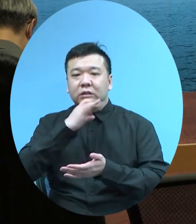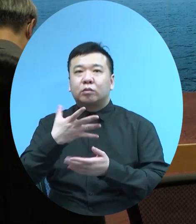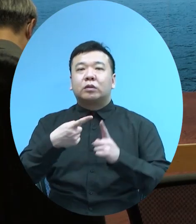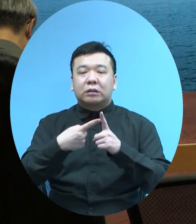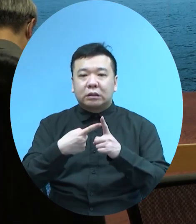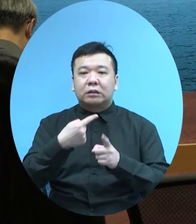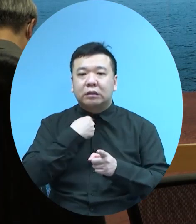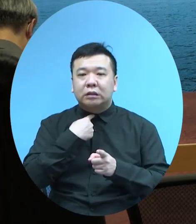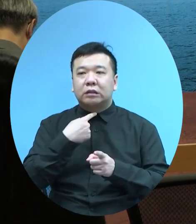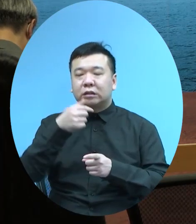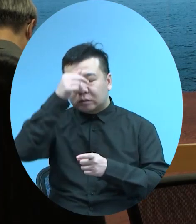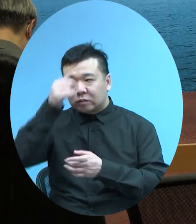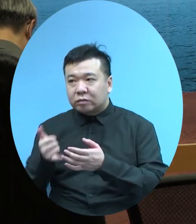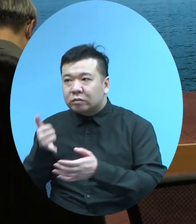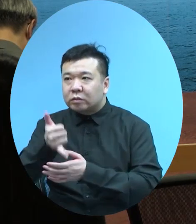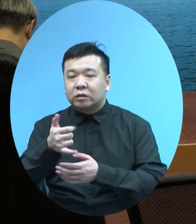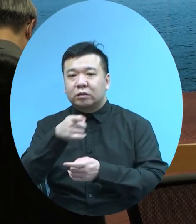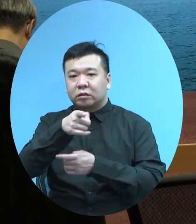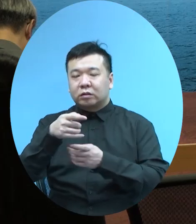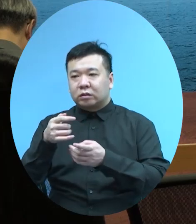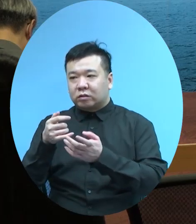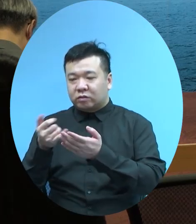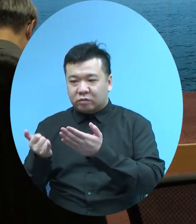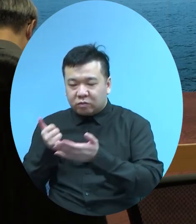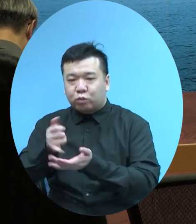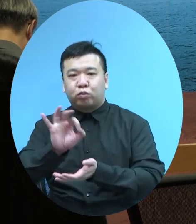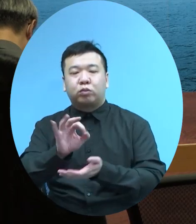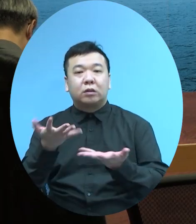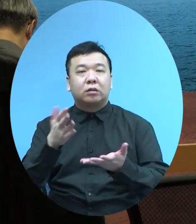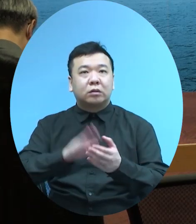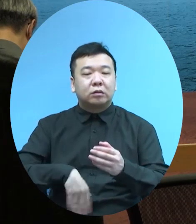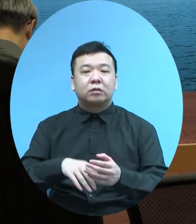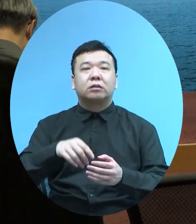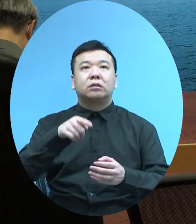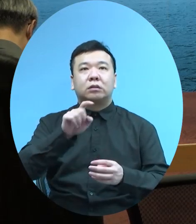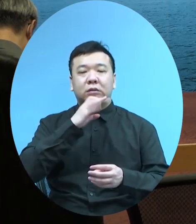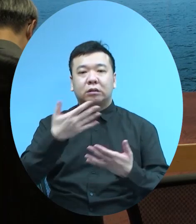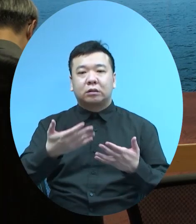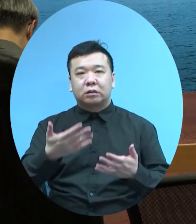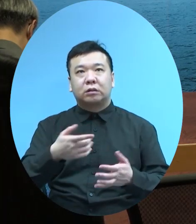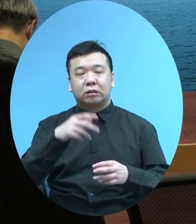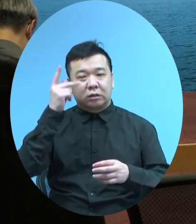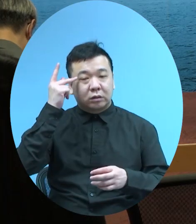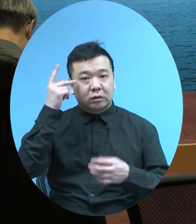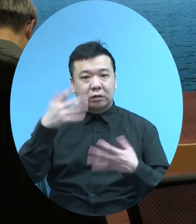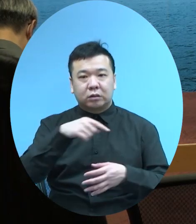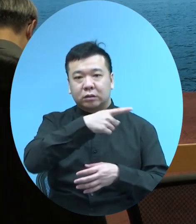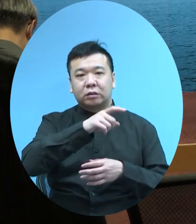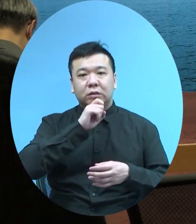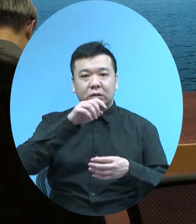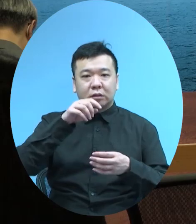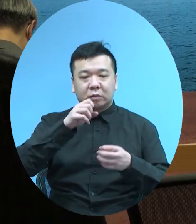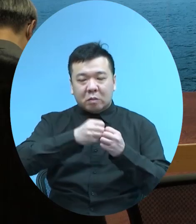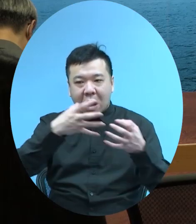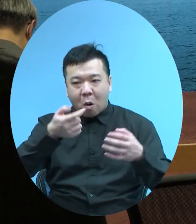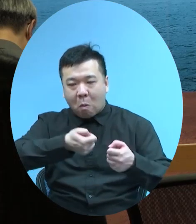人係要復檢，但係佢缺席咗嗰個復檢咧？第三個問題就係、是隨住其實除咗韓國之外，其他嘅國家見到都有啲